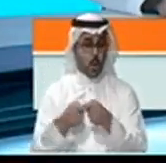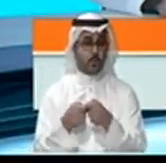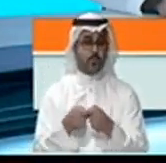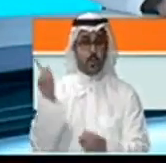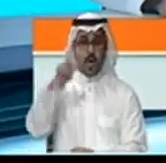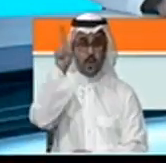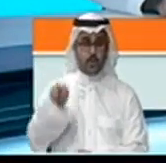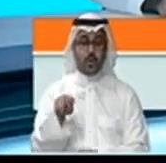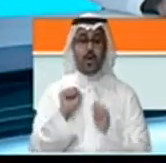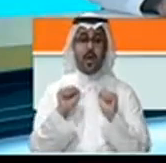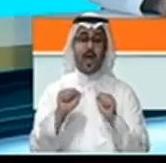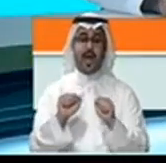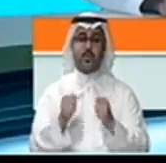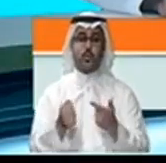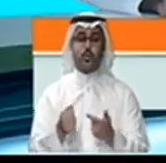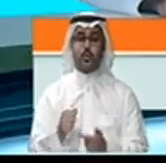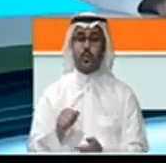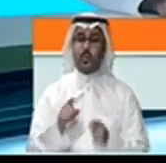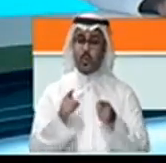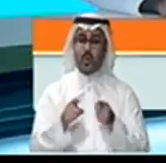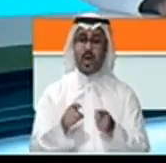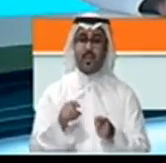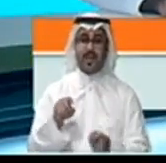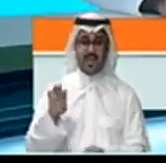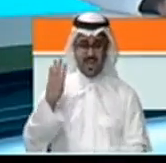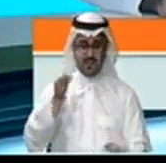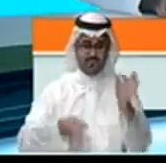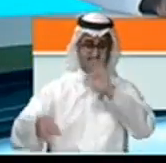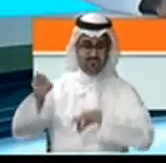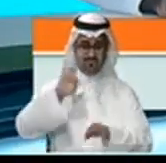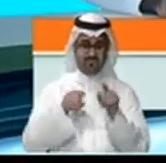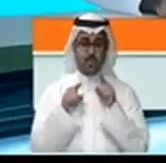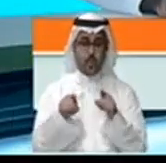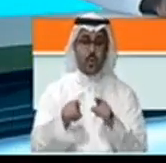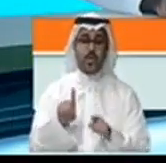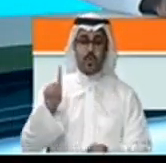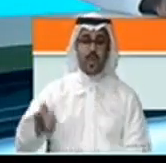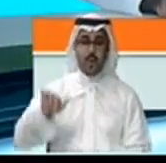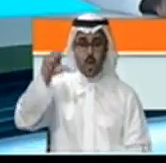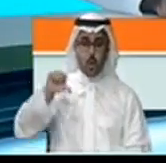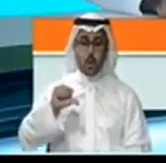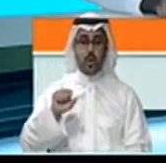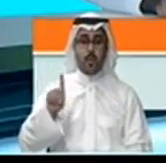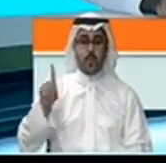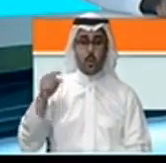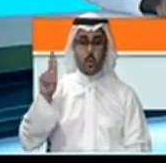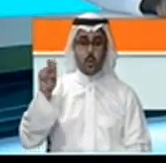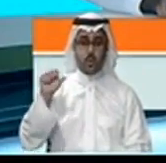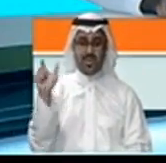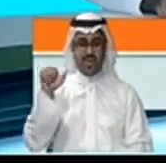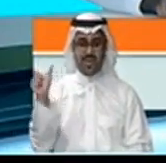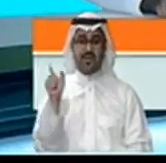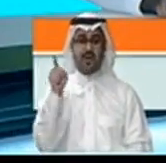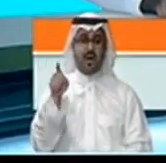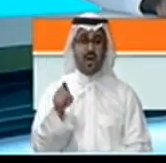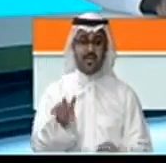لصناعة البايوبروتين داخل المملكة. وتأتي أهمية هذا المشروع على مستوى توطين التقنية ونقل